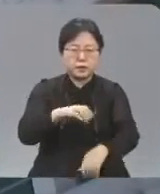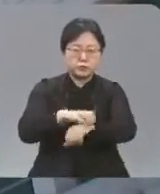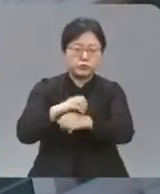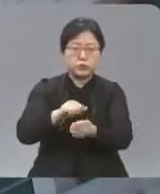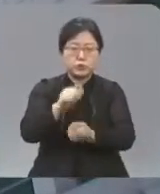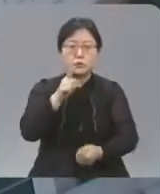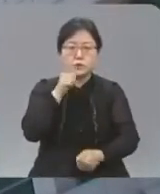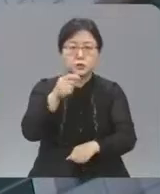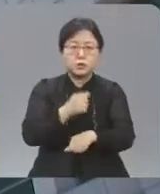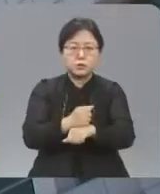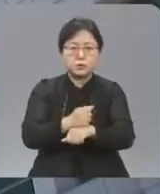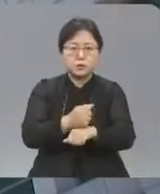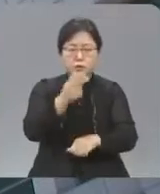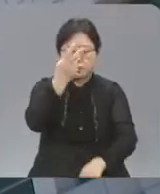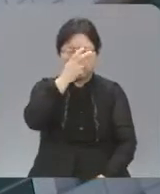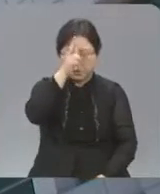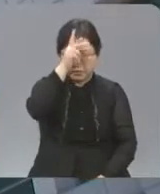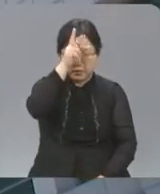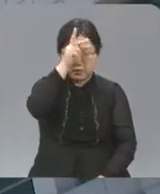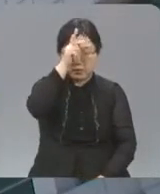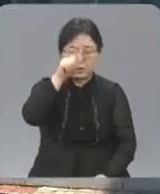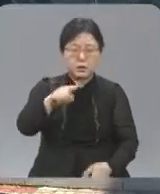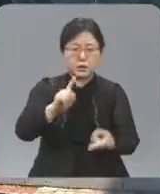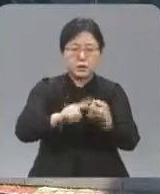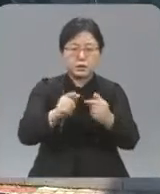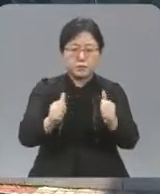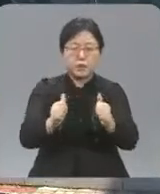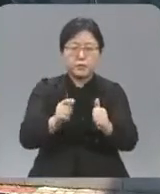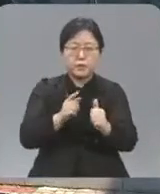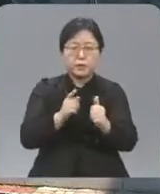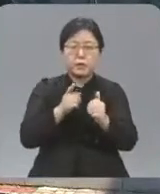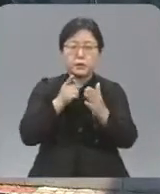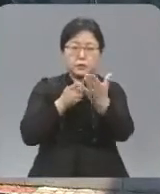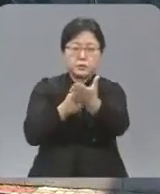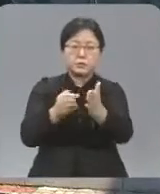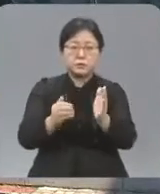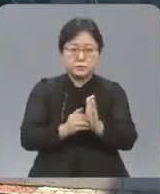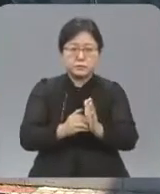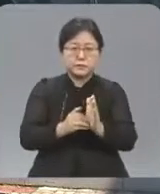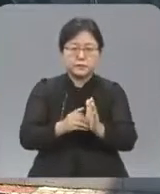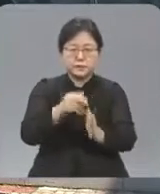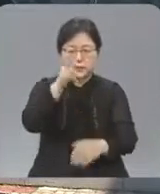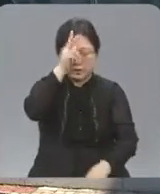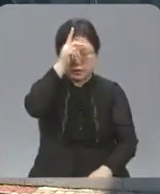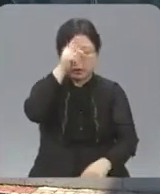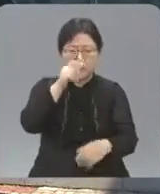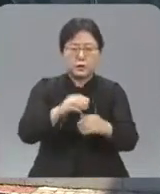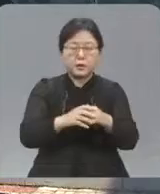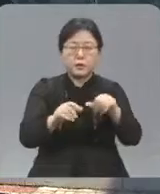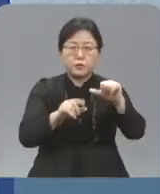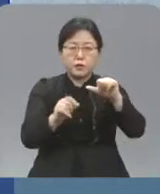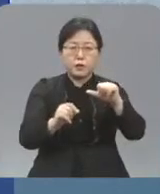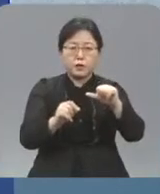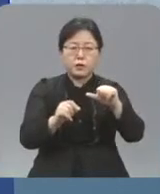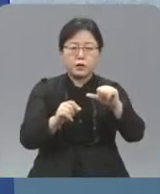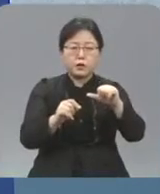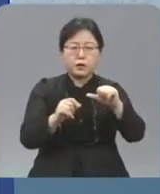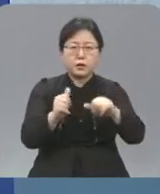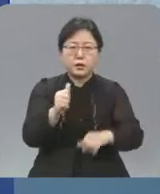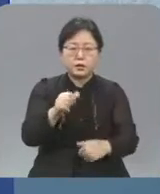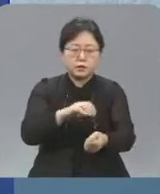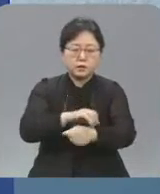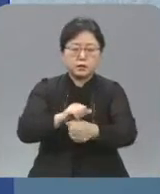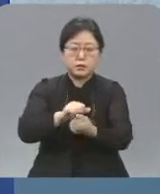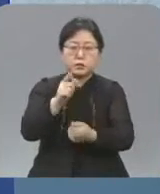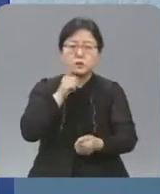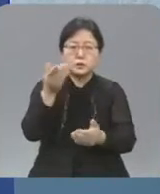구속영장을 신청했고, 검찰은 이를 법원에 청구했다고 밝혔습니다. 경찰은 지난달 A씨에게 한 차례 구속영장을